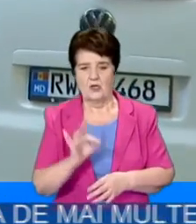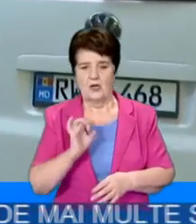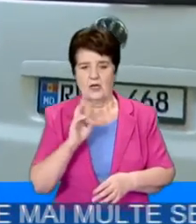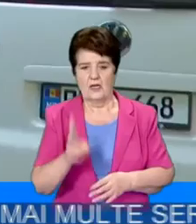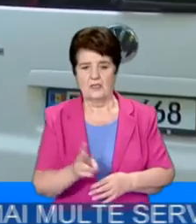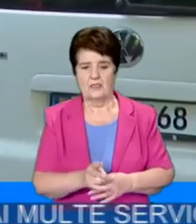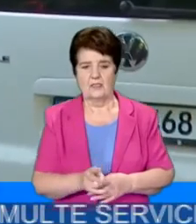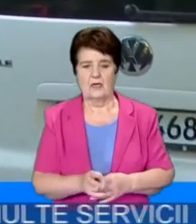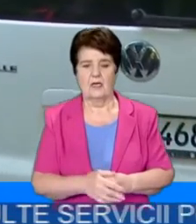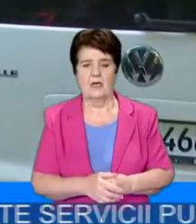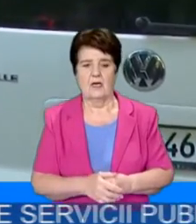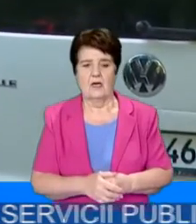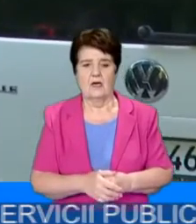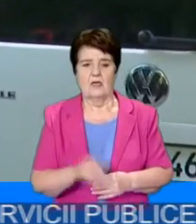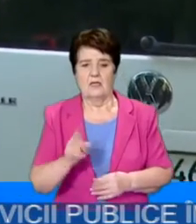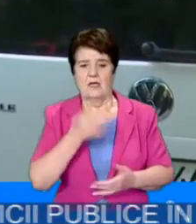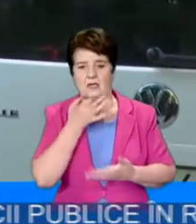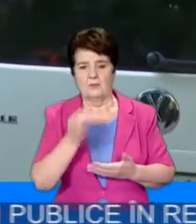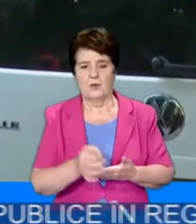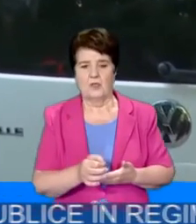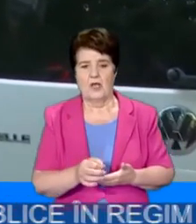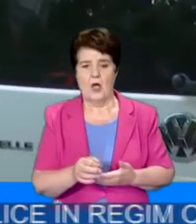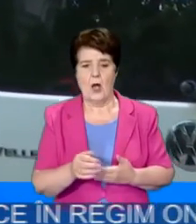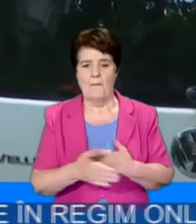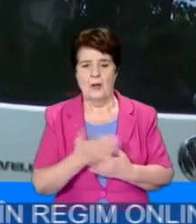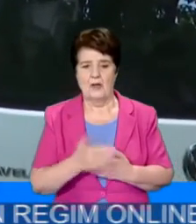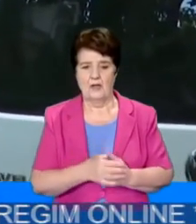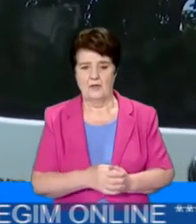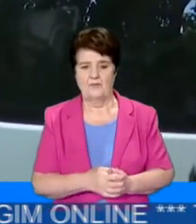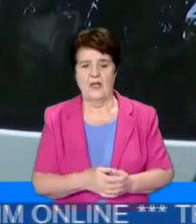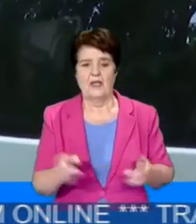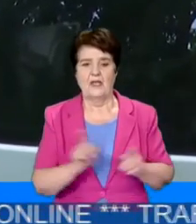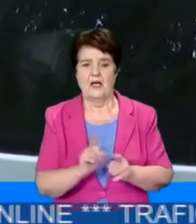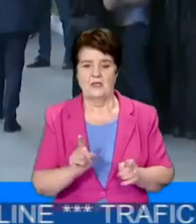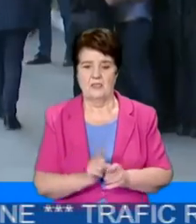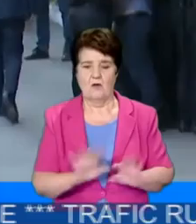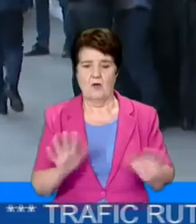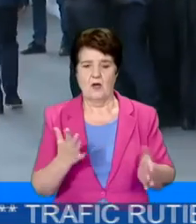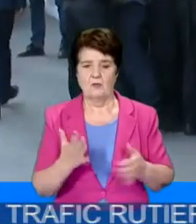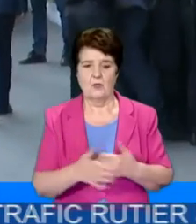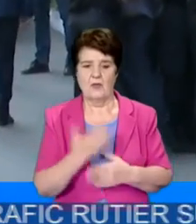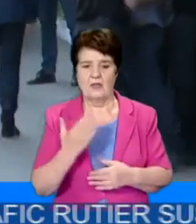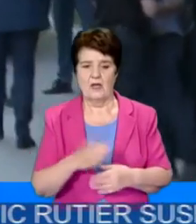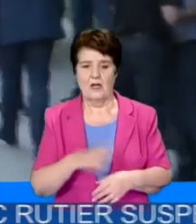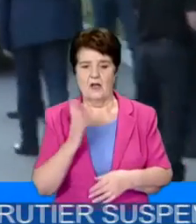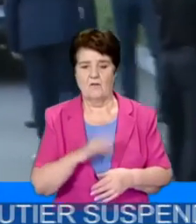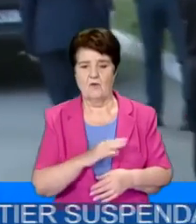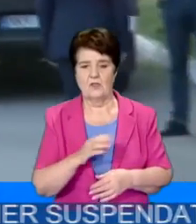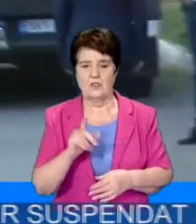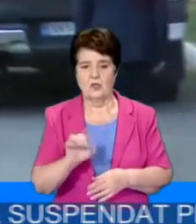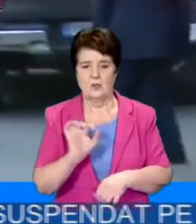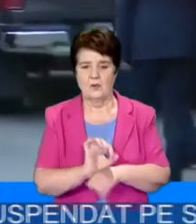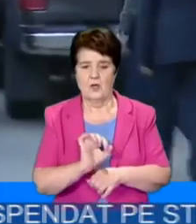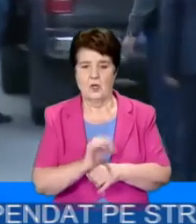riscului eschivării de la răspunderea penală. De asemenea, în cauza penală au fost puse sub sechestru peste